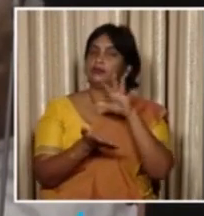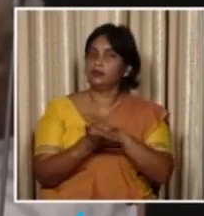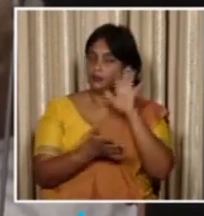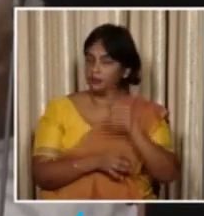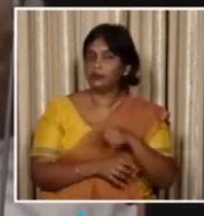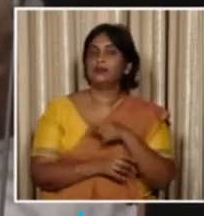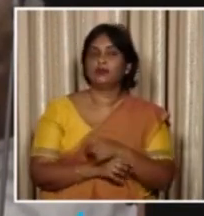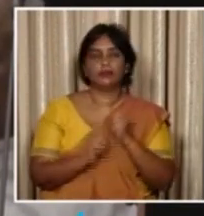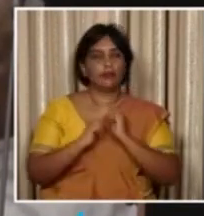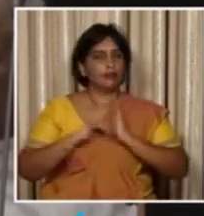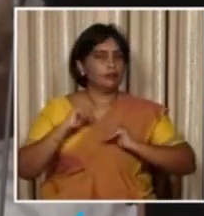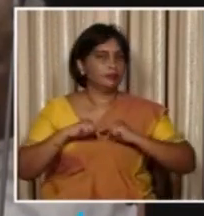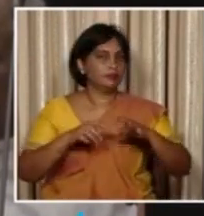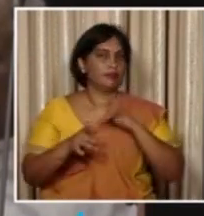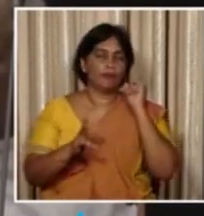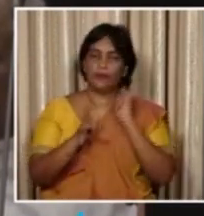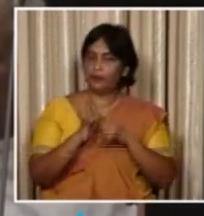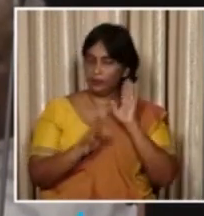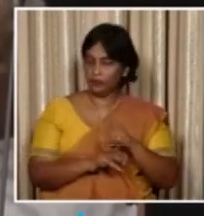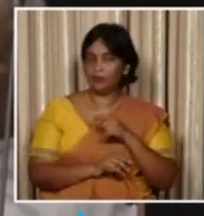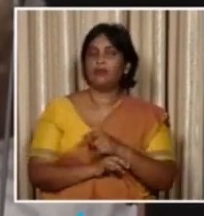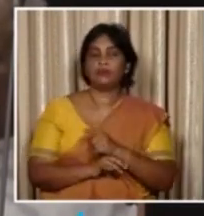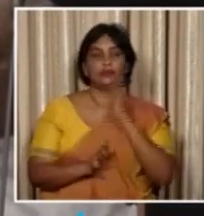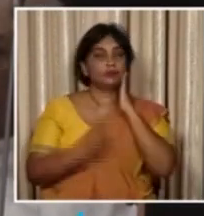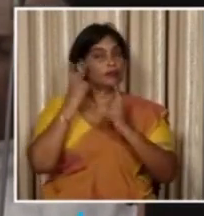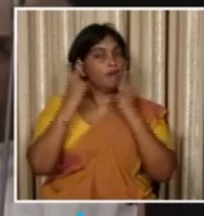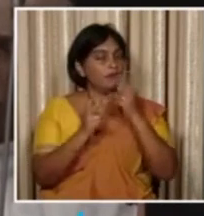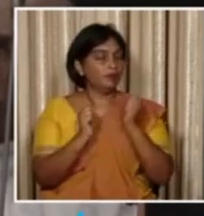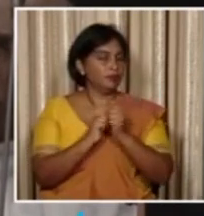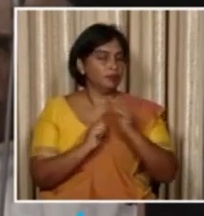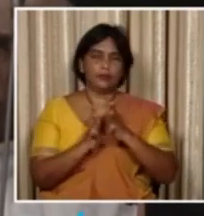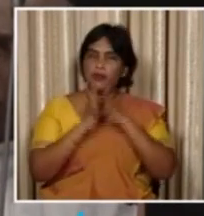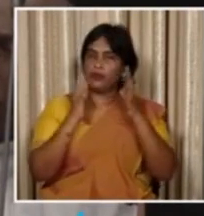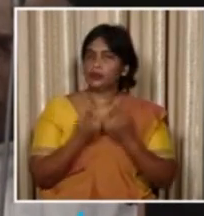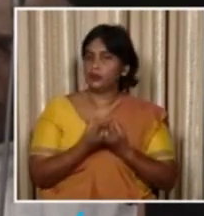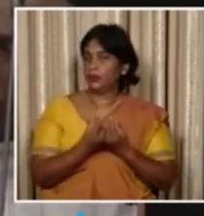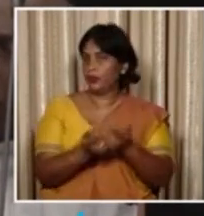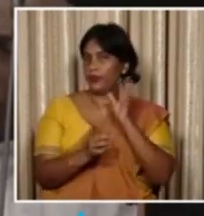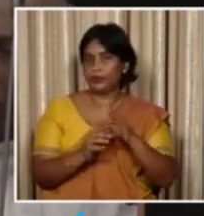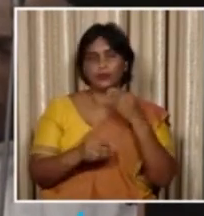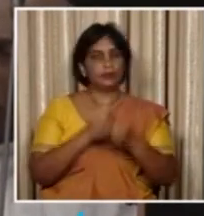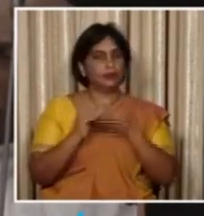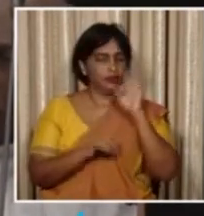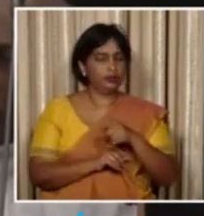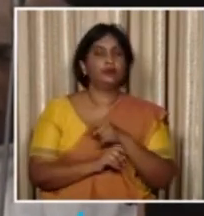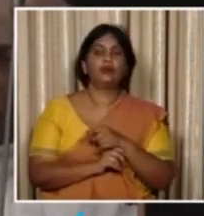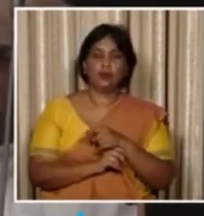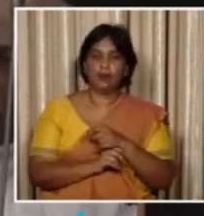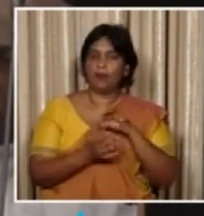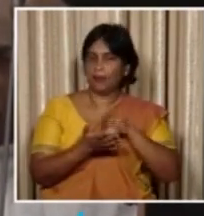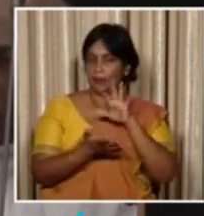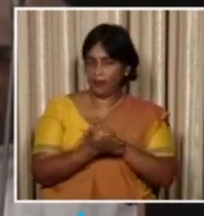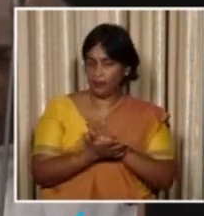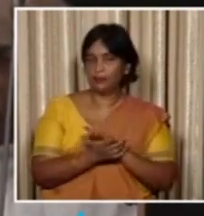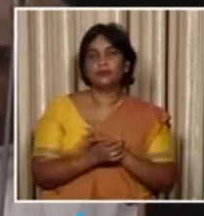කිරීමට කටයුතු සම්බන්ධීකරණය කරනවා. සංචාරක ව්‍යාපාරයේ ඉතා වේගයෙන් ඉදිරියට යන ව්‍යාපාරයක් බවට පත් වී